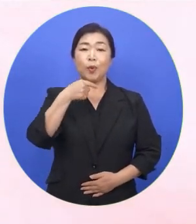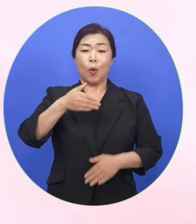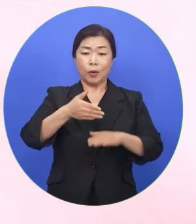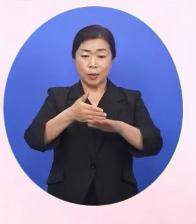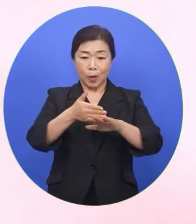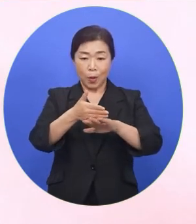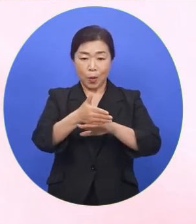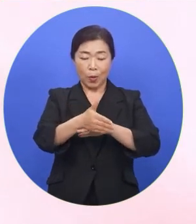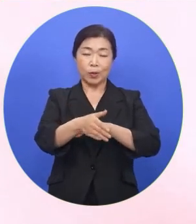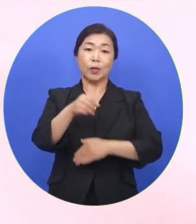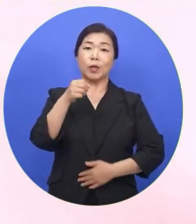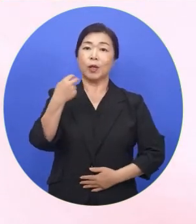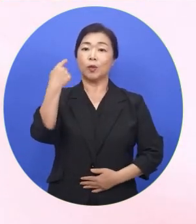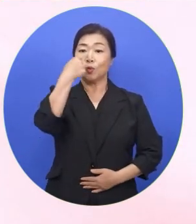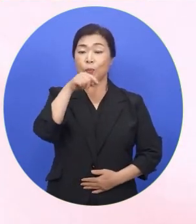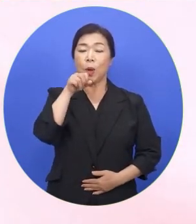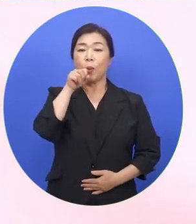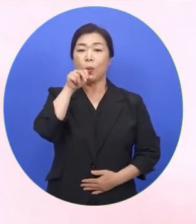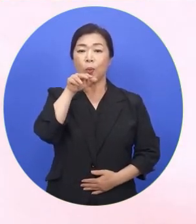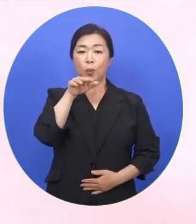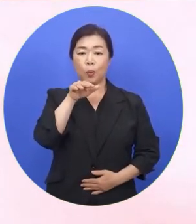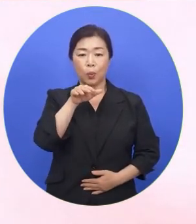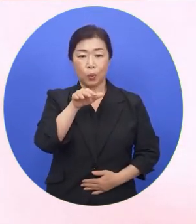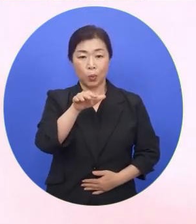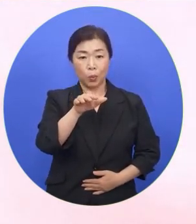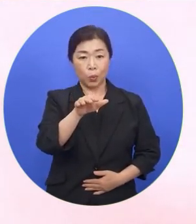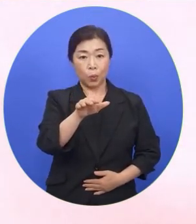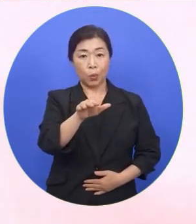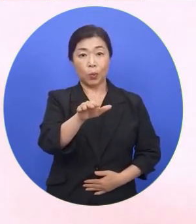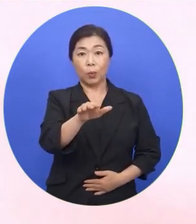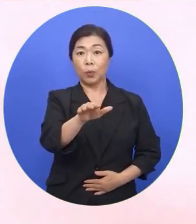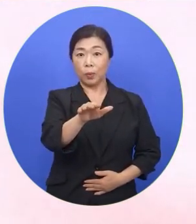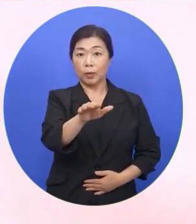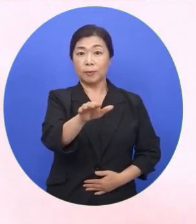입으로 천천히 숨을 내뱉고